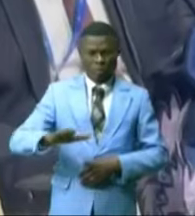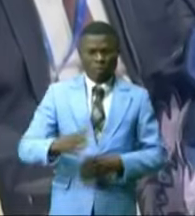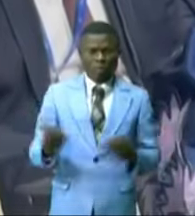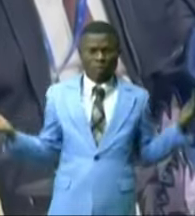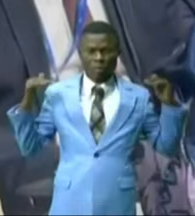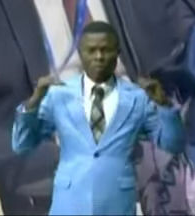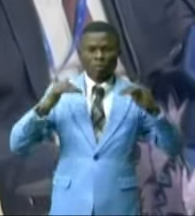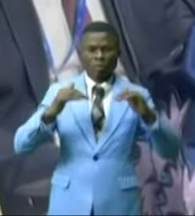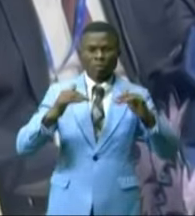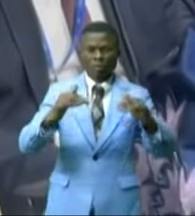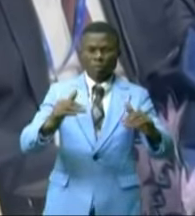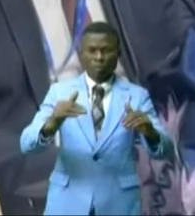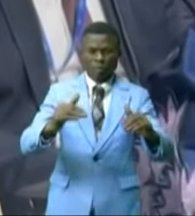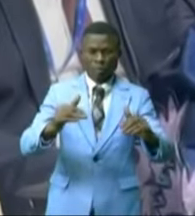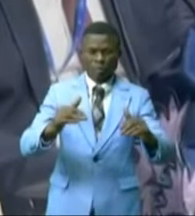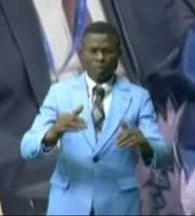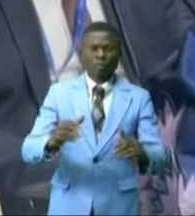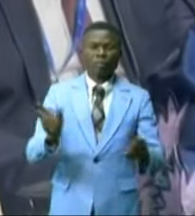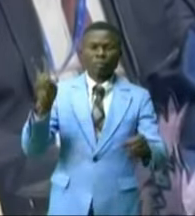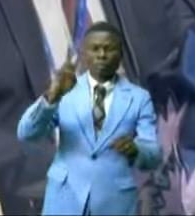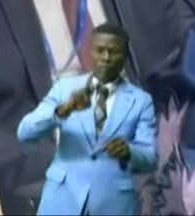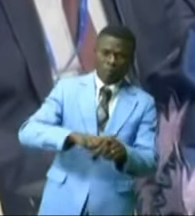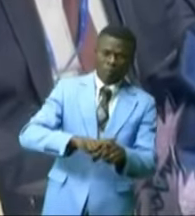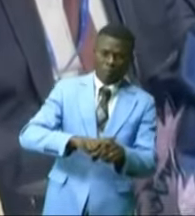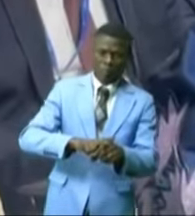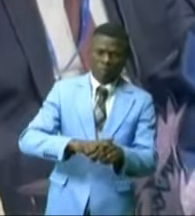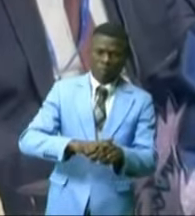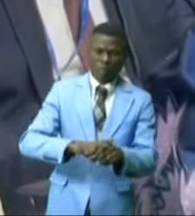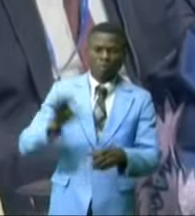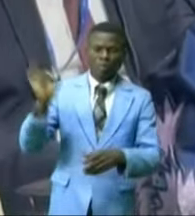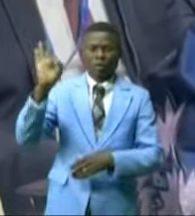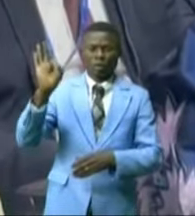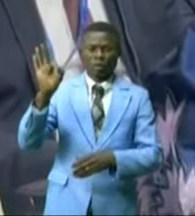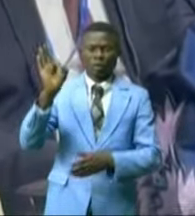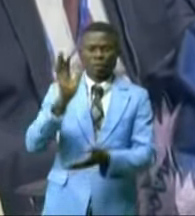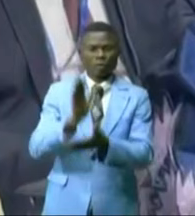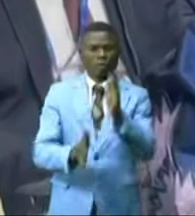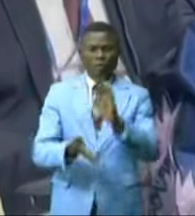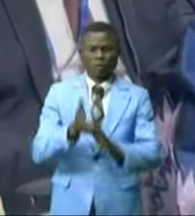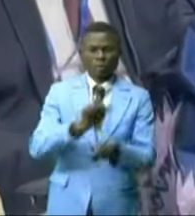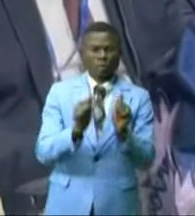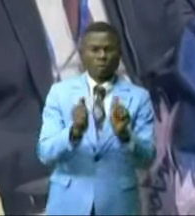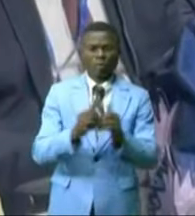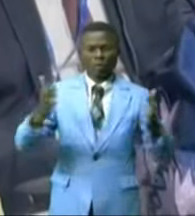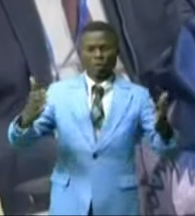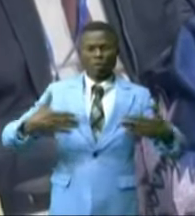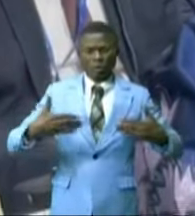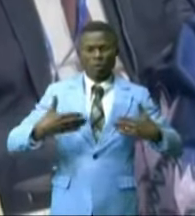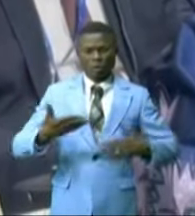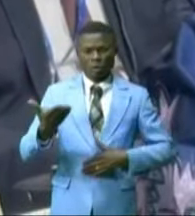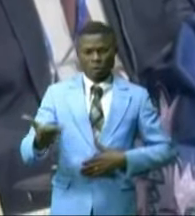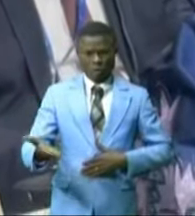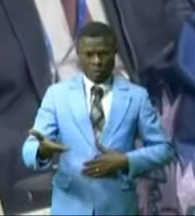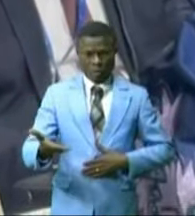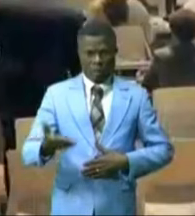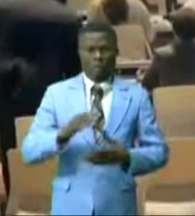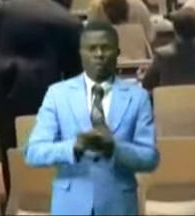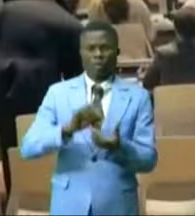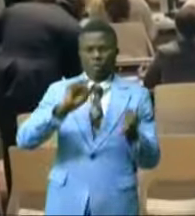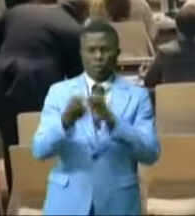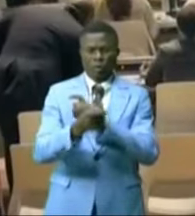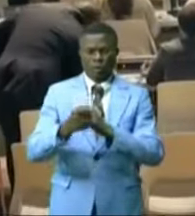désertiques qui ne sont que victimes, qui ne regorgent pas d'une réponse basée sur la nature pour lutter contre les